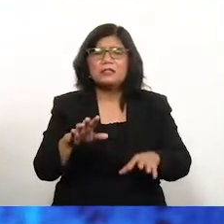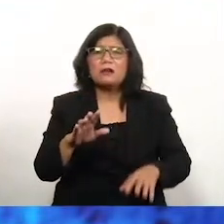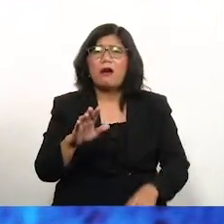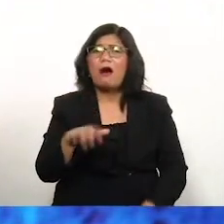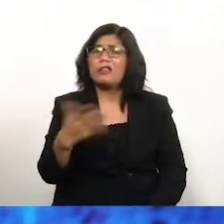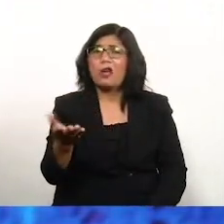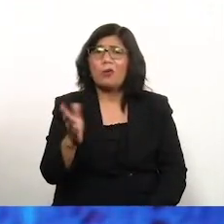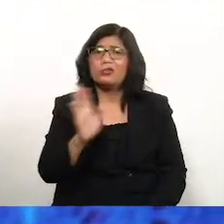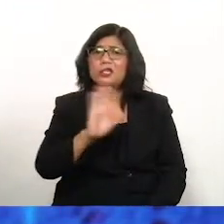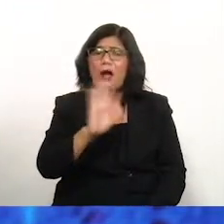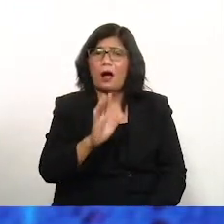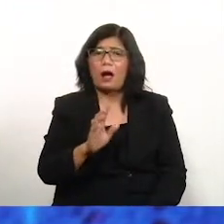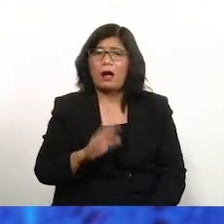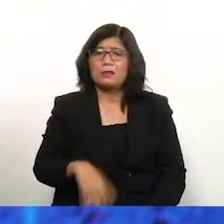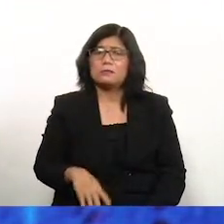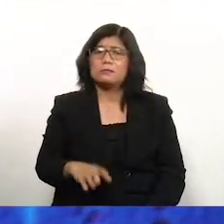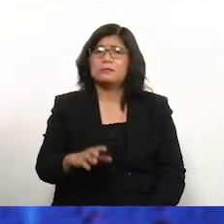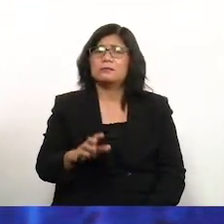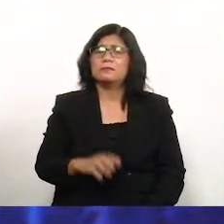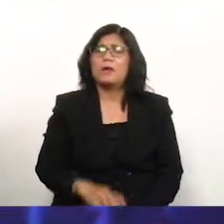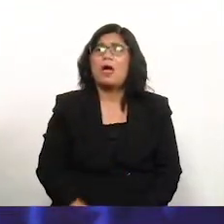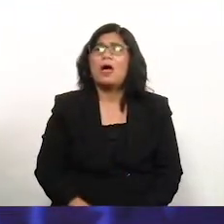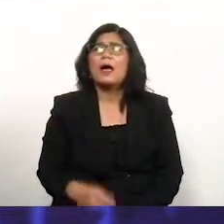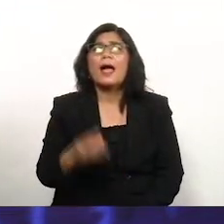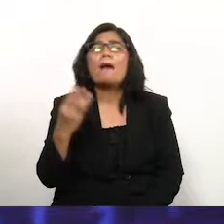Hai Kapan seorang bisa bilang dia diberkati